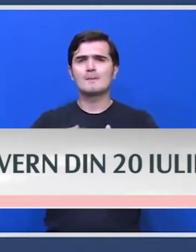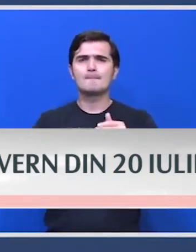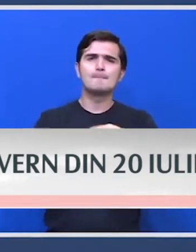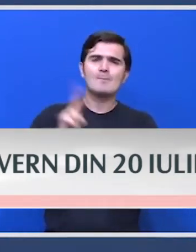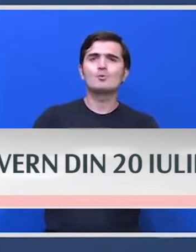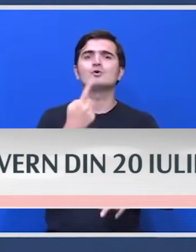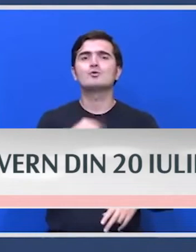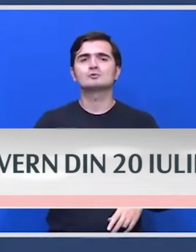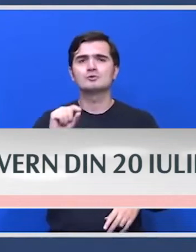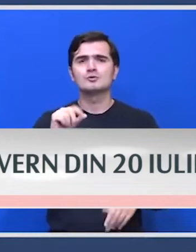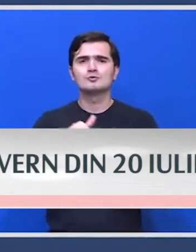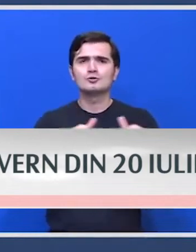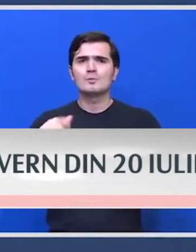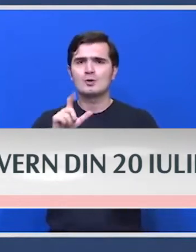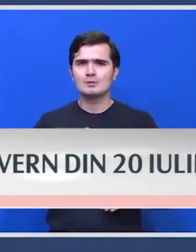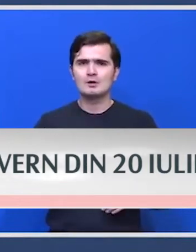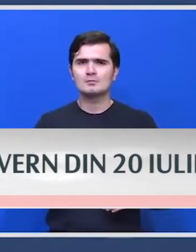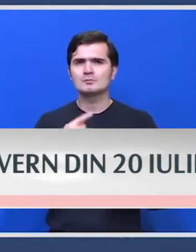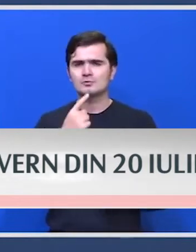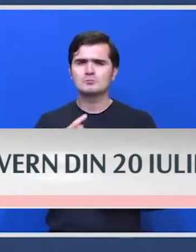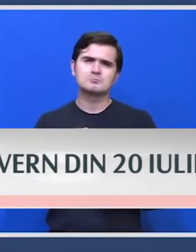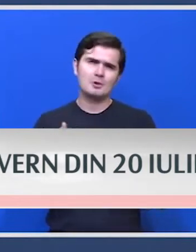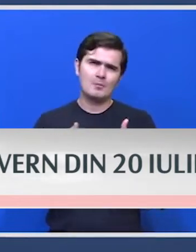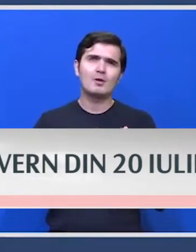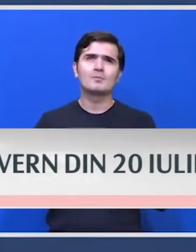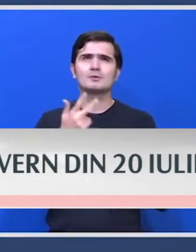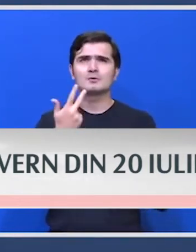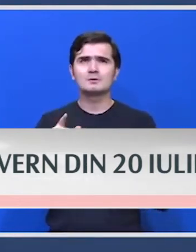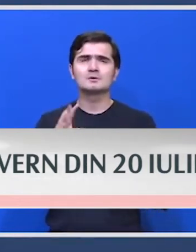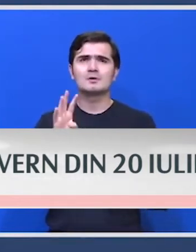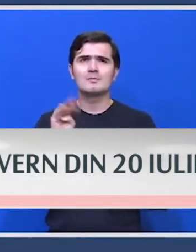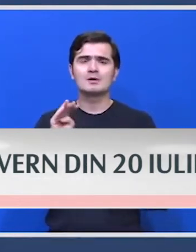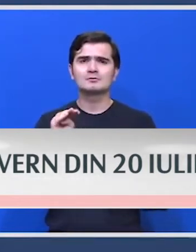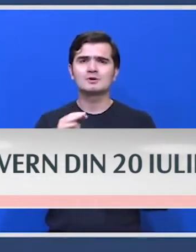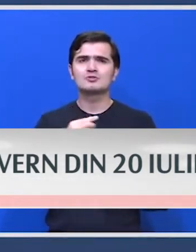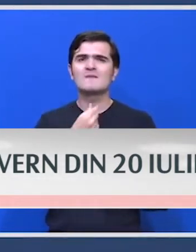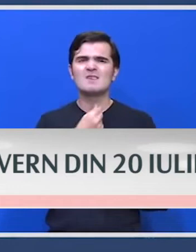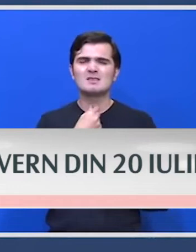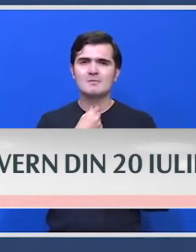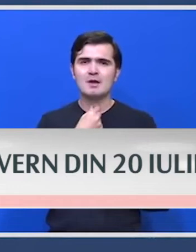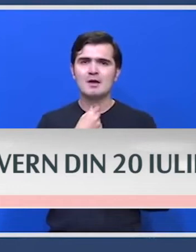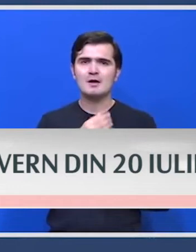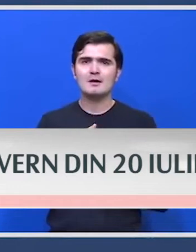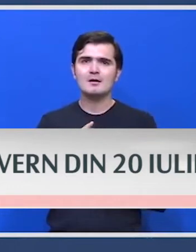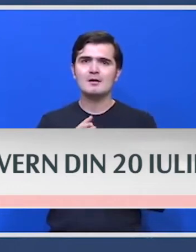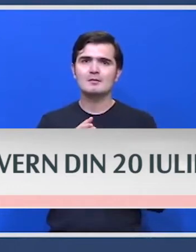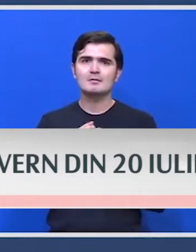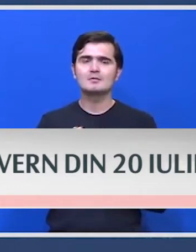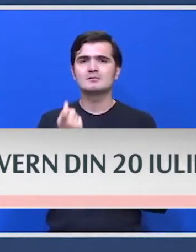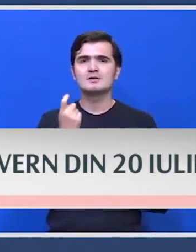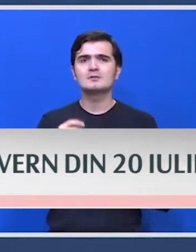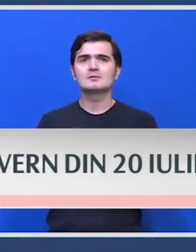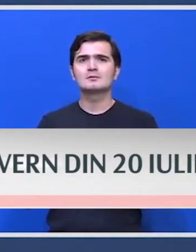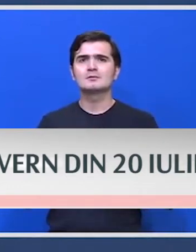concret, peste 300 aproape 340 de victime au intrat din